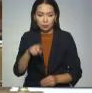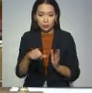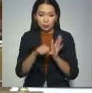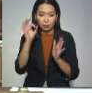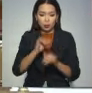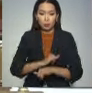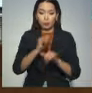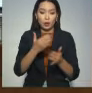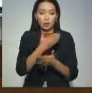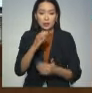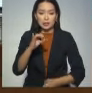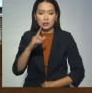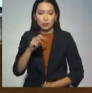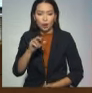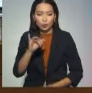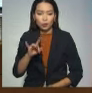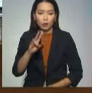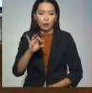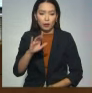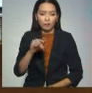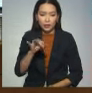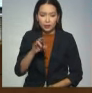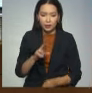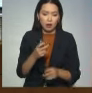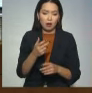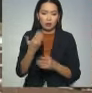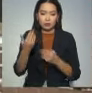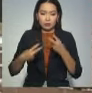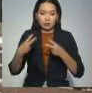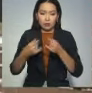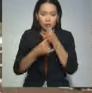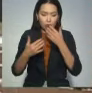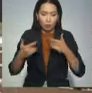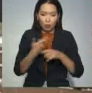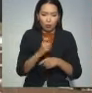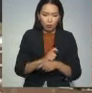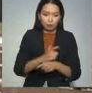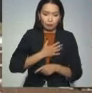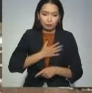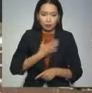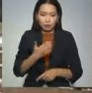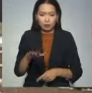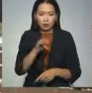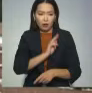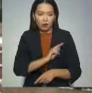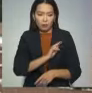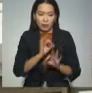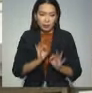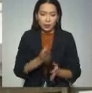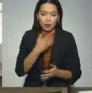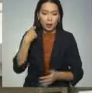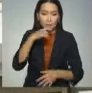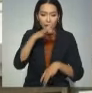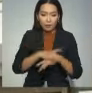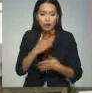аспаған. Бұл Сингапур, Норвегия сынды елдермен салыстырғанда әлдеқайда төмен. Бұл қорға жауаптылардың тиімсіз жұмысын байқатады дейді президент. Сондықтан